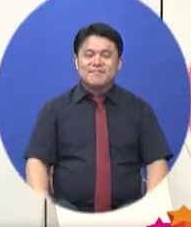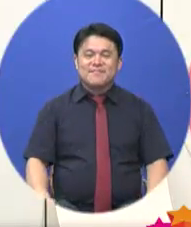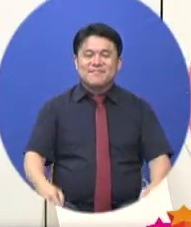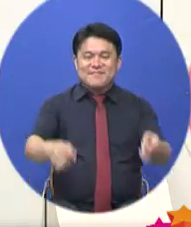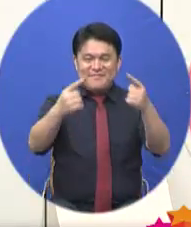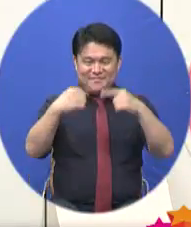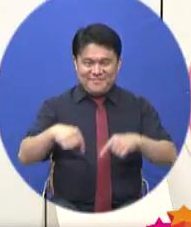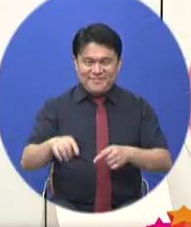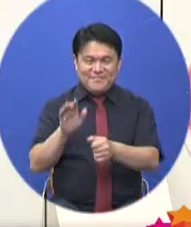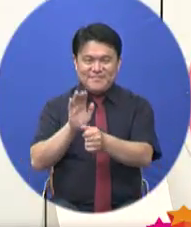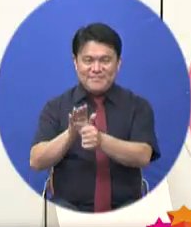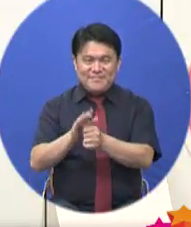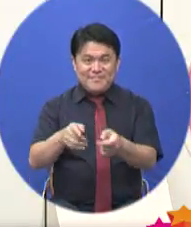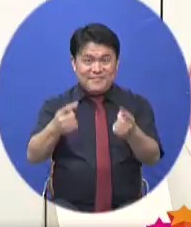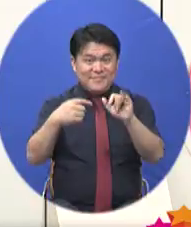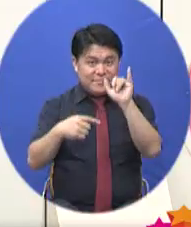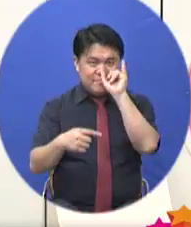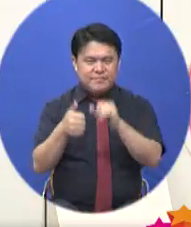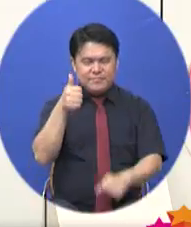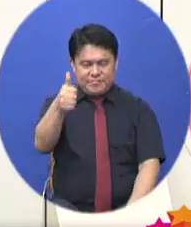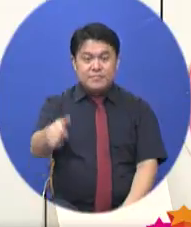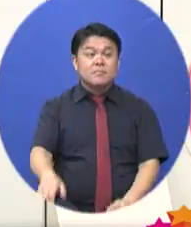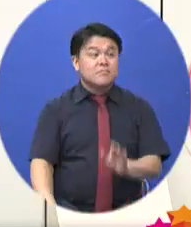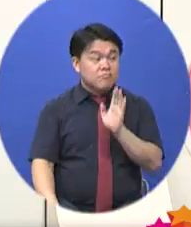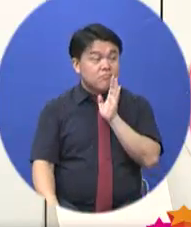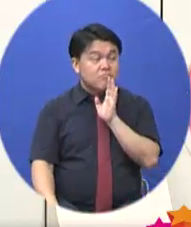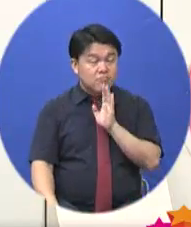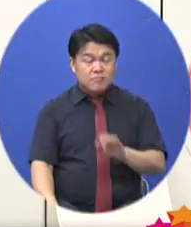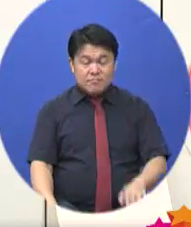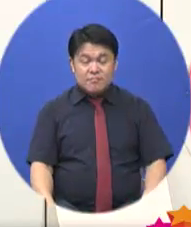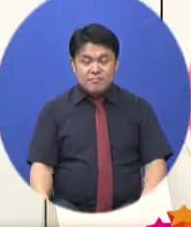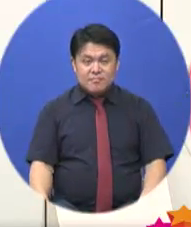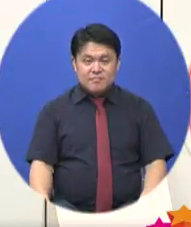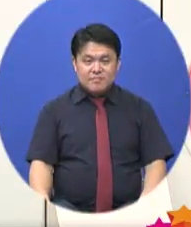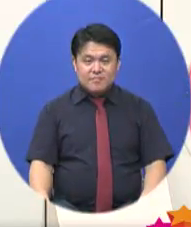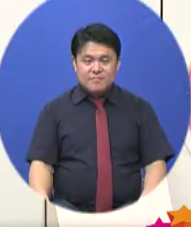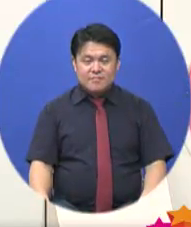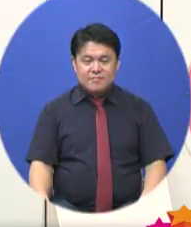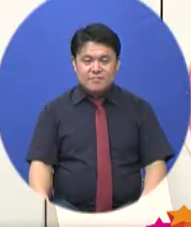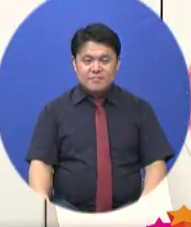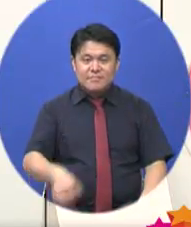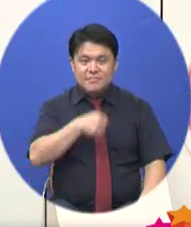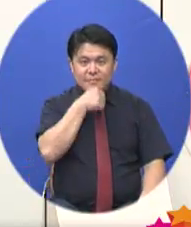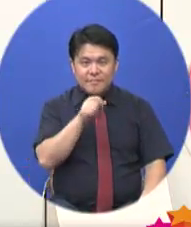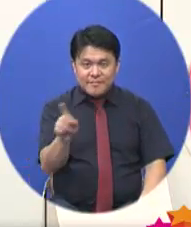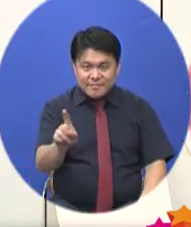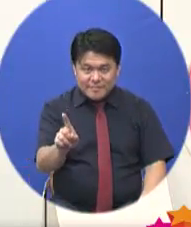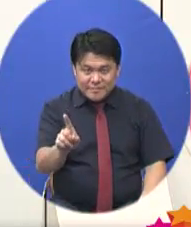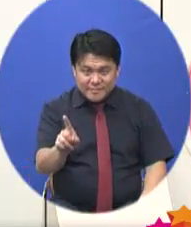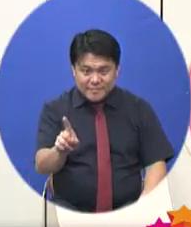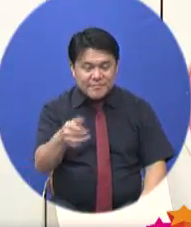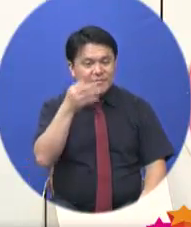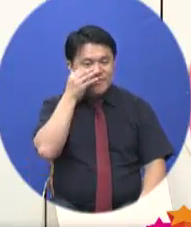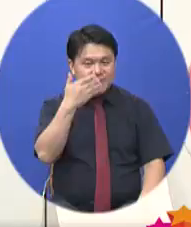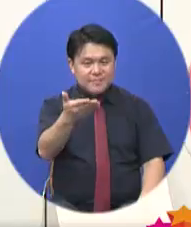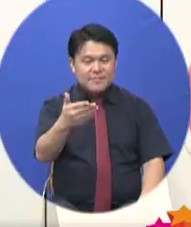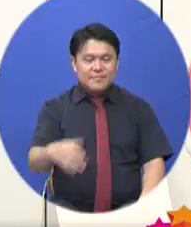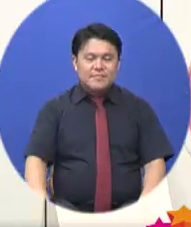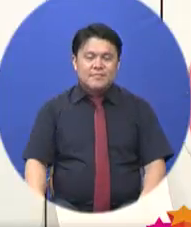함께 나눔을 하신다는 거 대단하신 일이죠. 아, 그럼요. 예. 자, 점수 보겠습니다. 점수입니다.